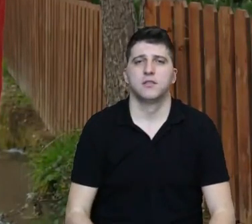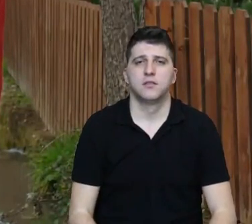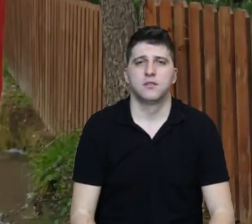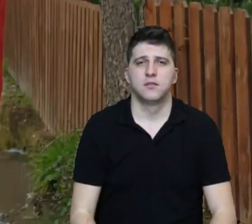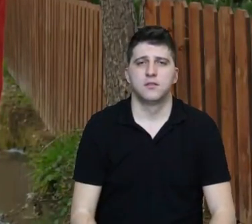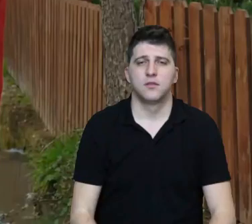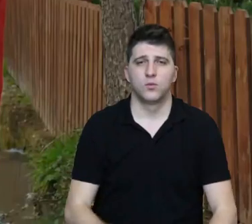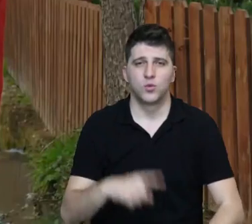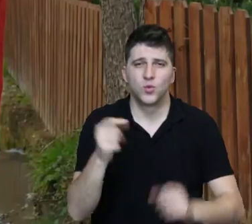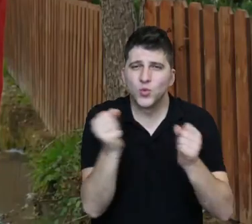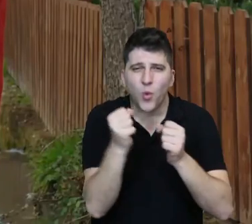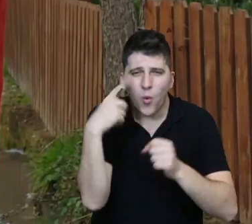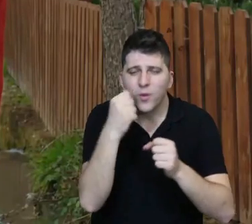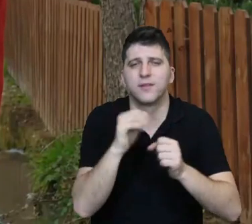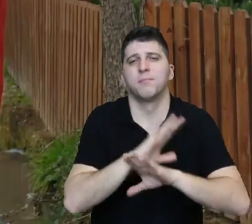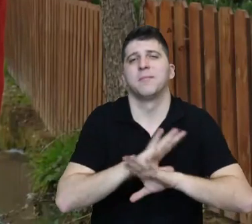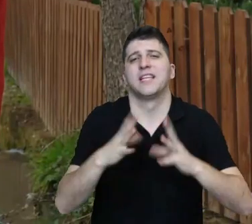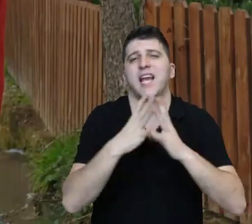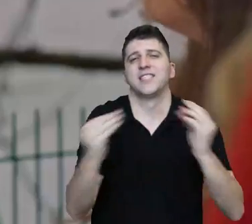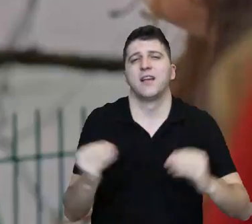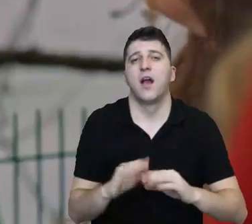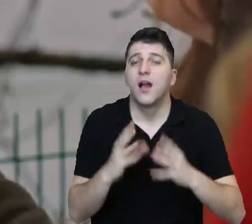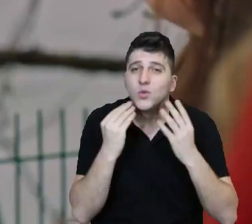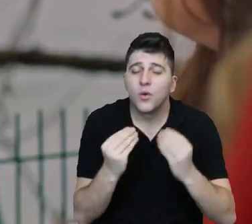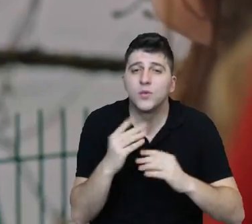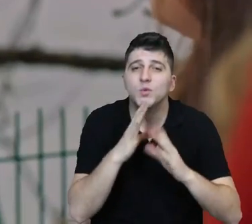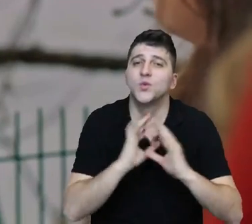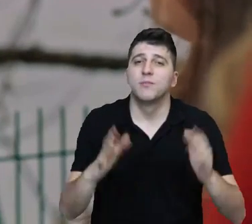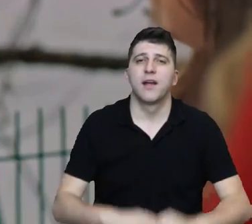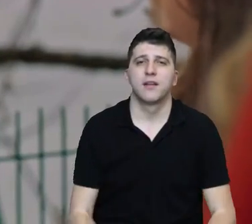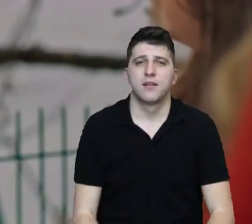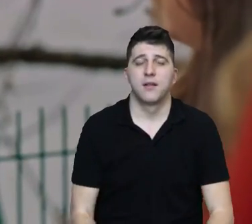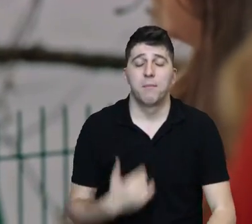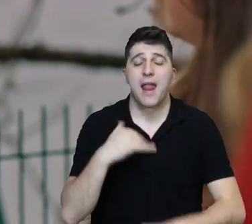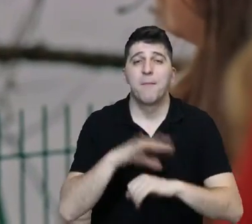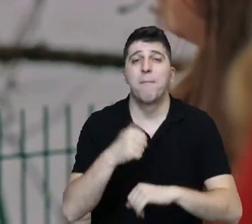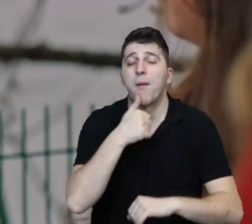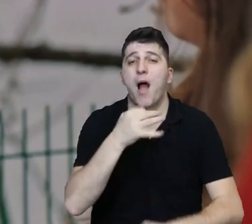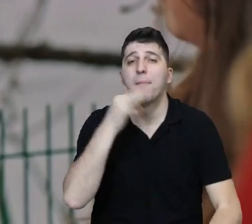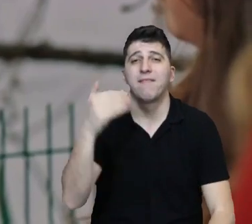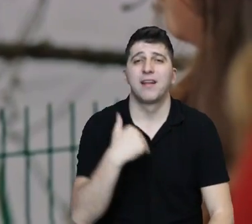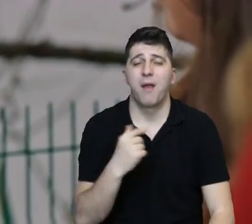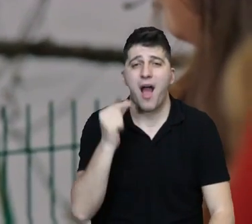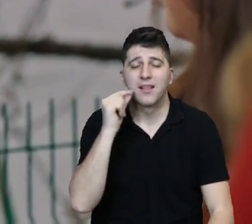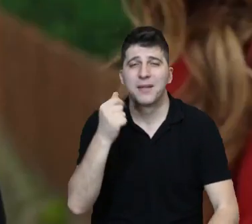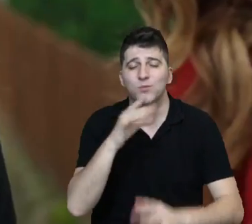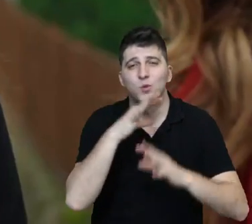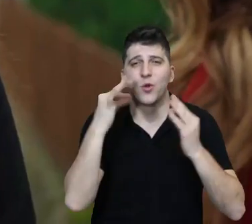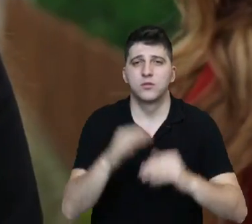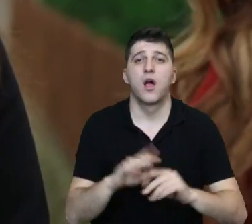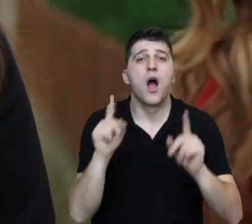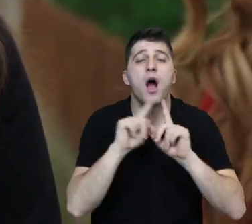Aradaki buzları bu şekilde eriteceğiz. Çok iyi. Süper. Ben hemen babama haber vereyim. Adamcağız biraz mutlu olsun.